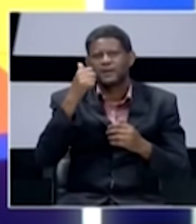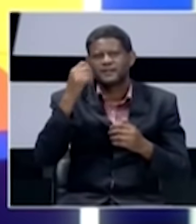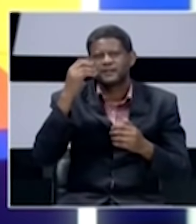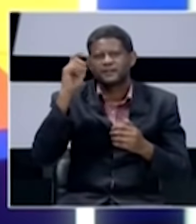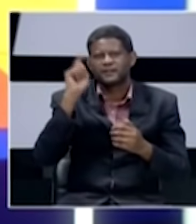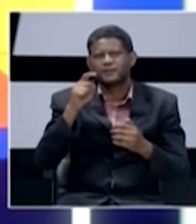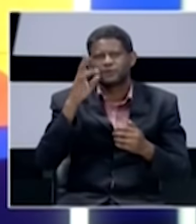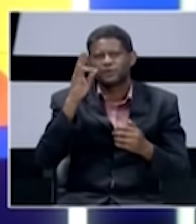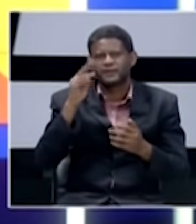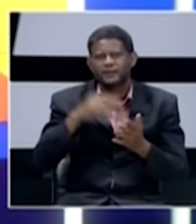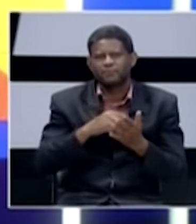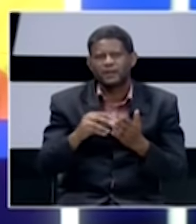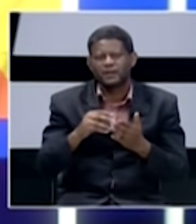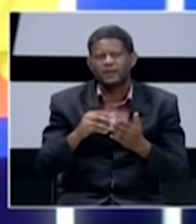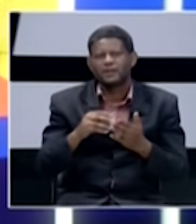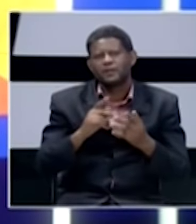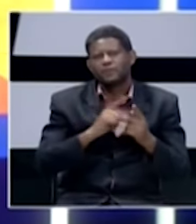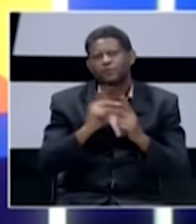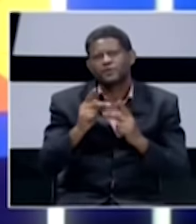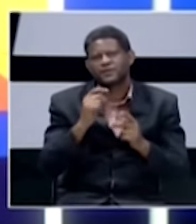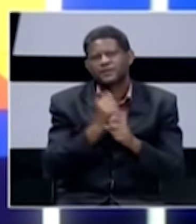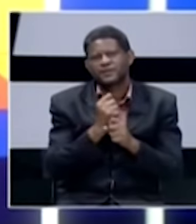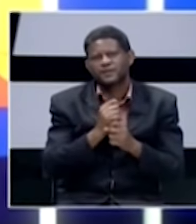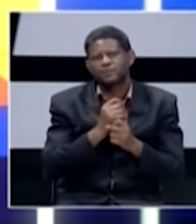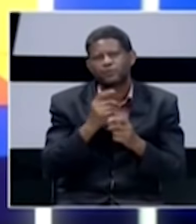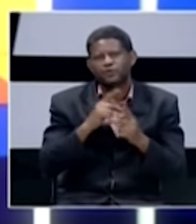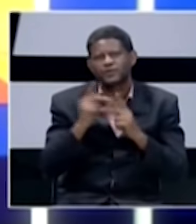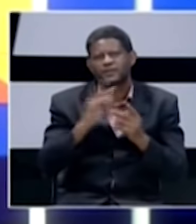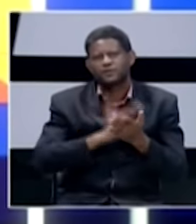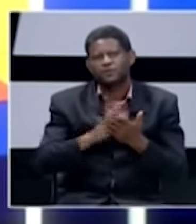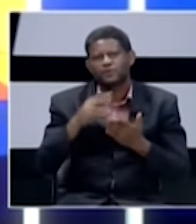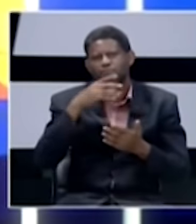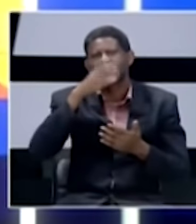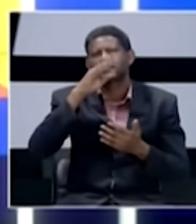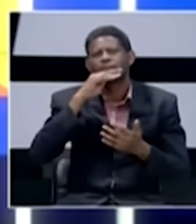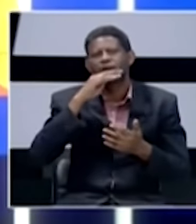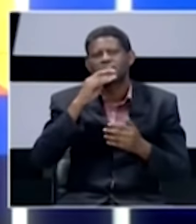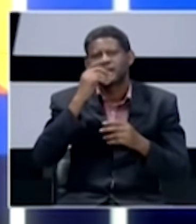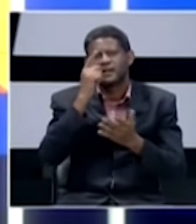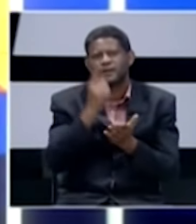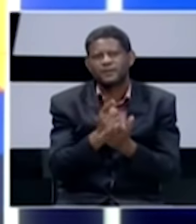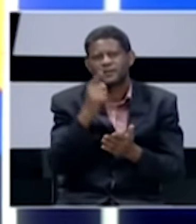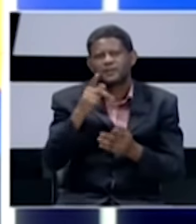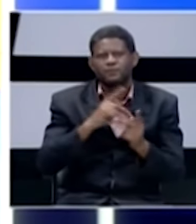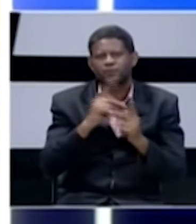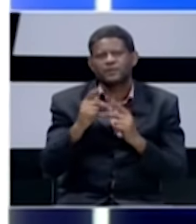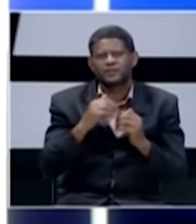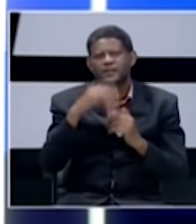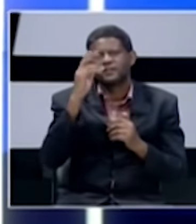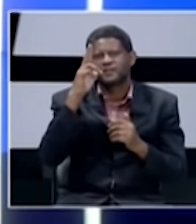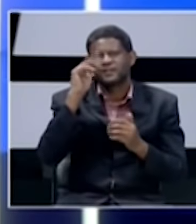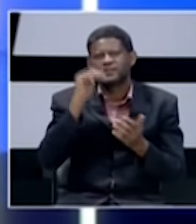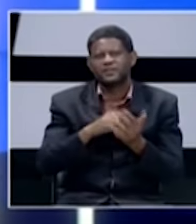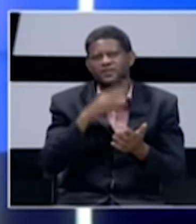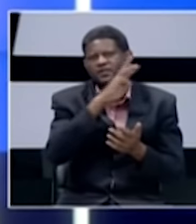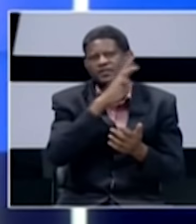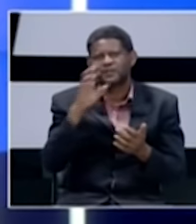ዝተነጸ ፕሮጀክት ጹሪ መስተማይ አመሪቃ እቲ ፕሮጀክት ንልዕሊ 3600